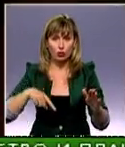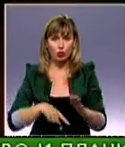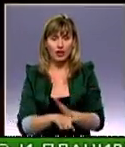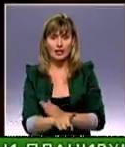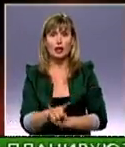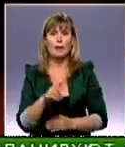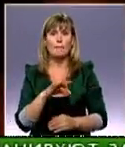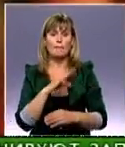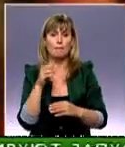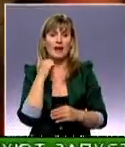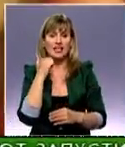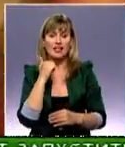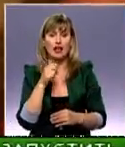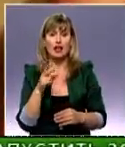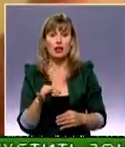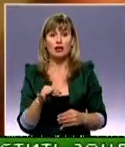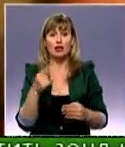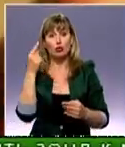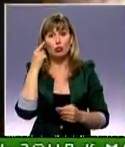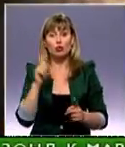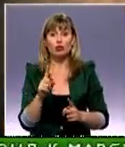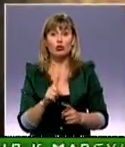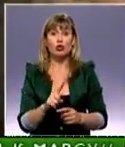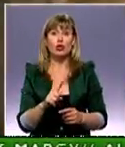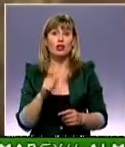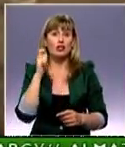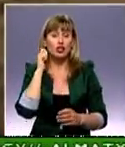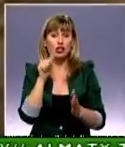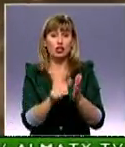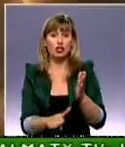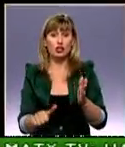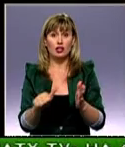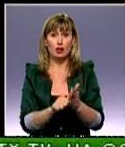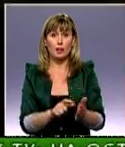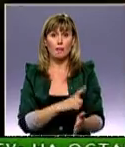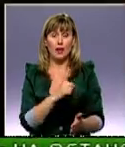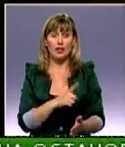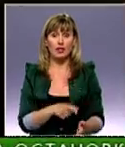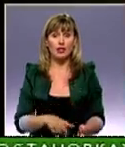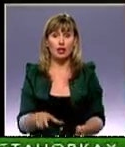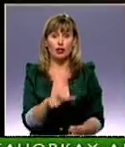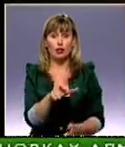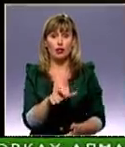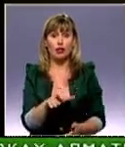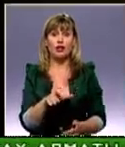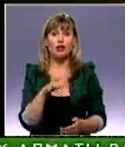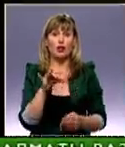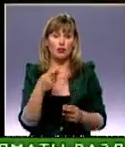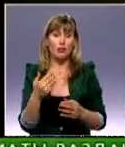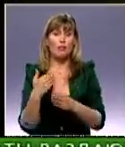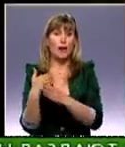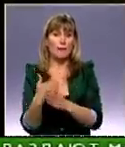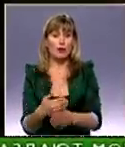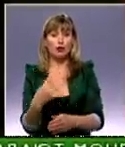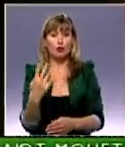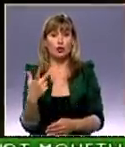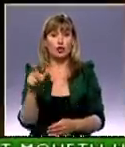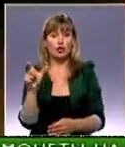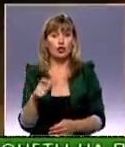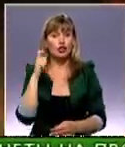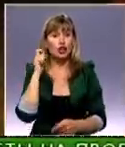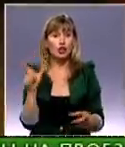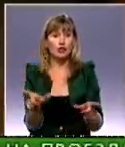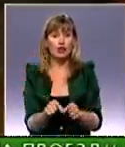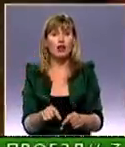Арбатско-Покровской линии подземки. По версии следствия, 66-летний дорожный мастер службы пути Валерий Башкатов, его помощник 43-летний Юрий